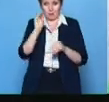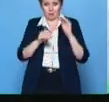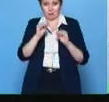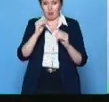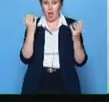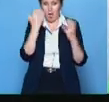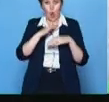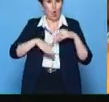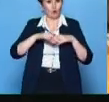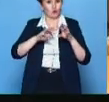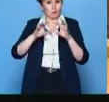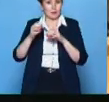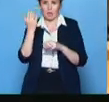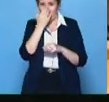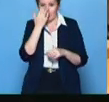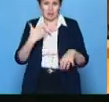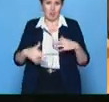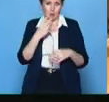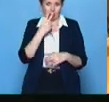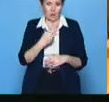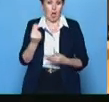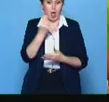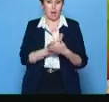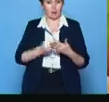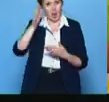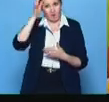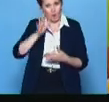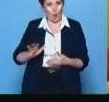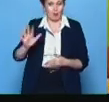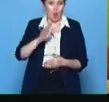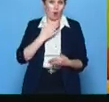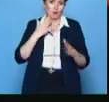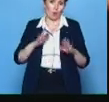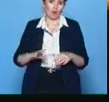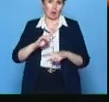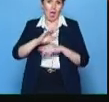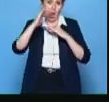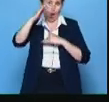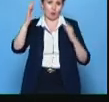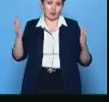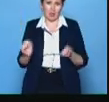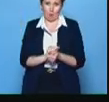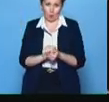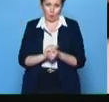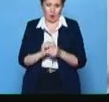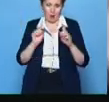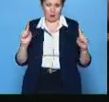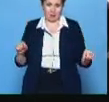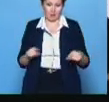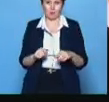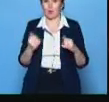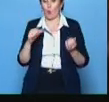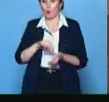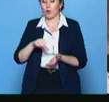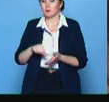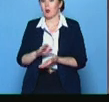и слабовидящими. Вот картины на воде, которые остаются потом на холсте и бумаге. Участники фестиваля продолжают удивлять. Это